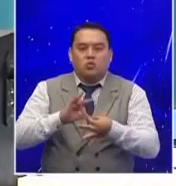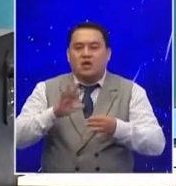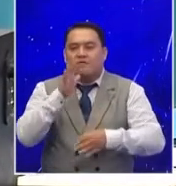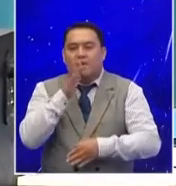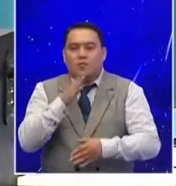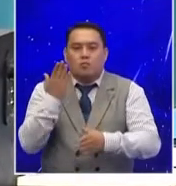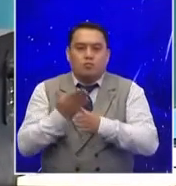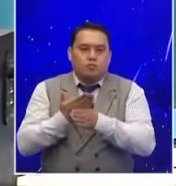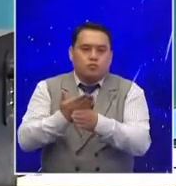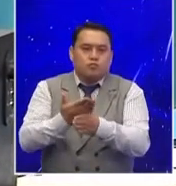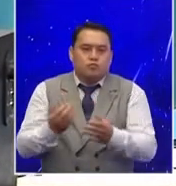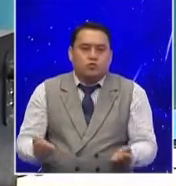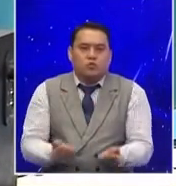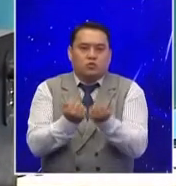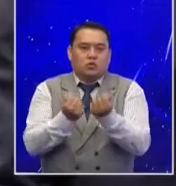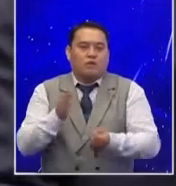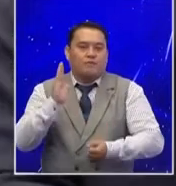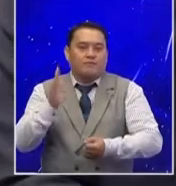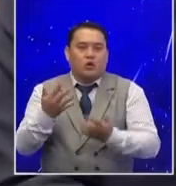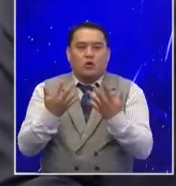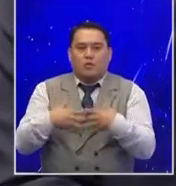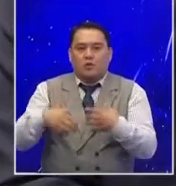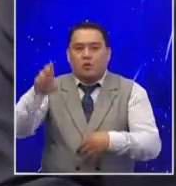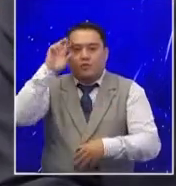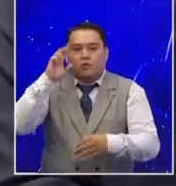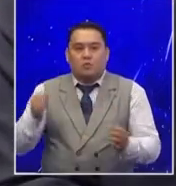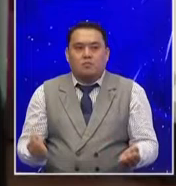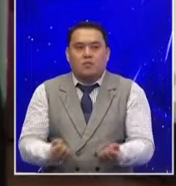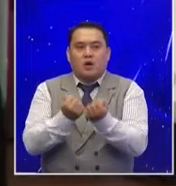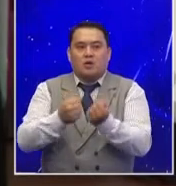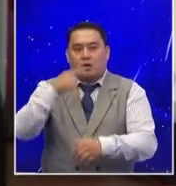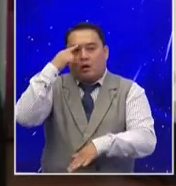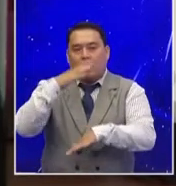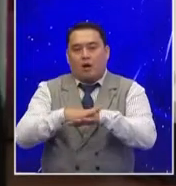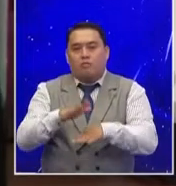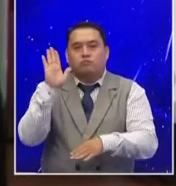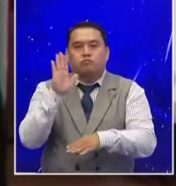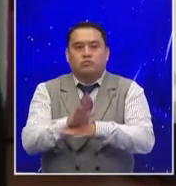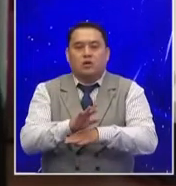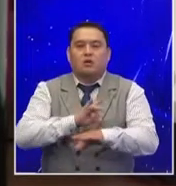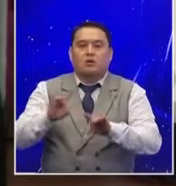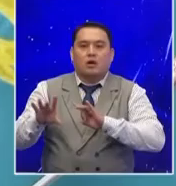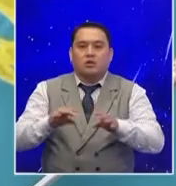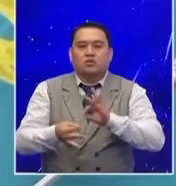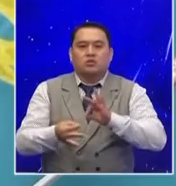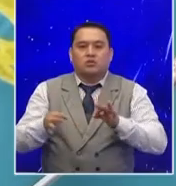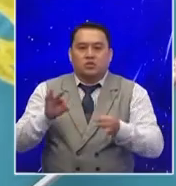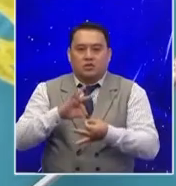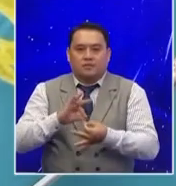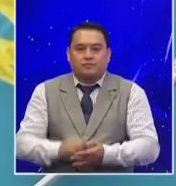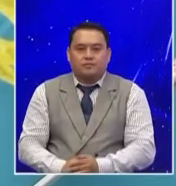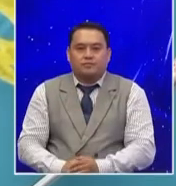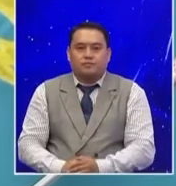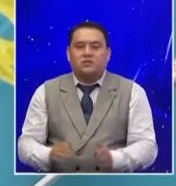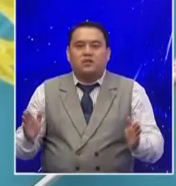будет оказана помощь. Для этого есть немало механизмов господдержки. Их Амандык Баталов поручил разъяснить детально. Малый и